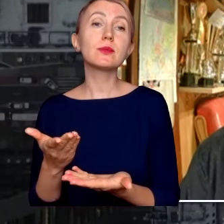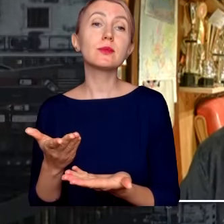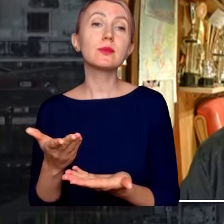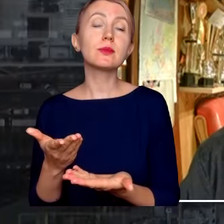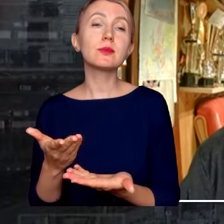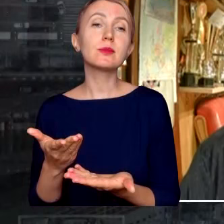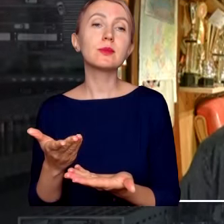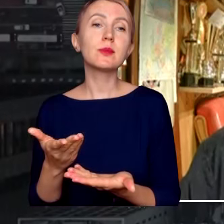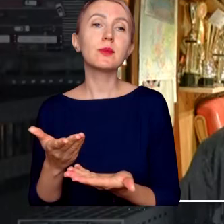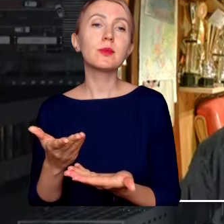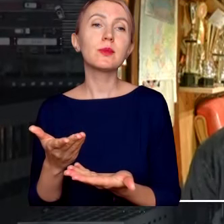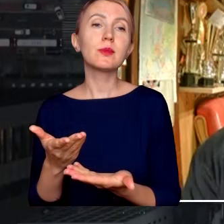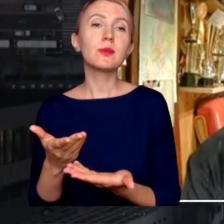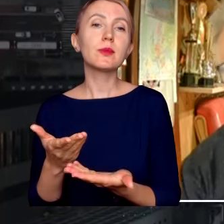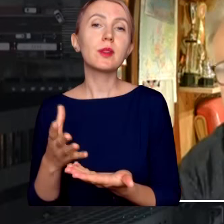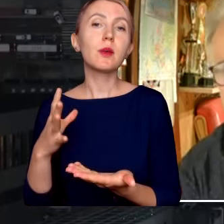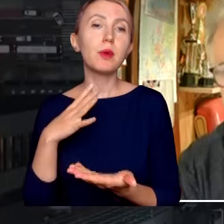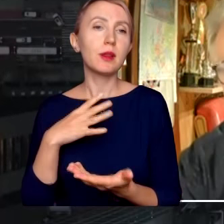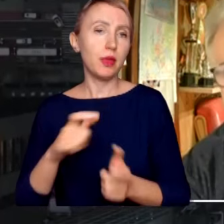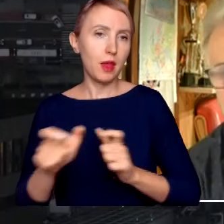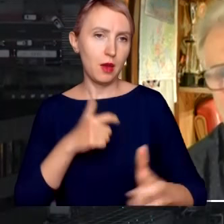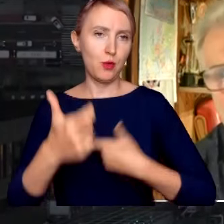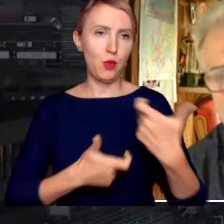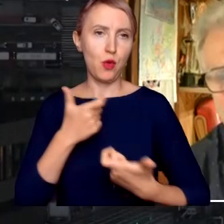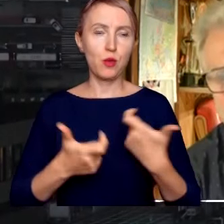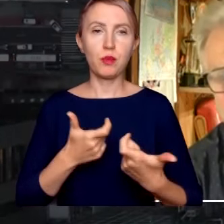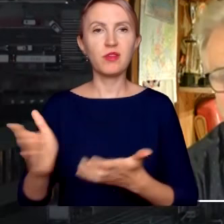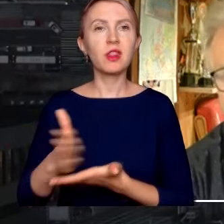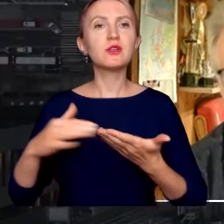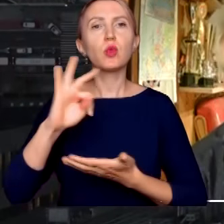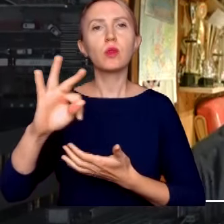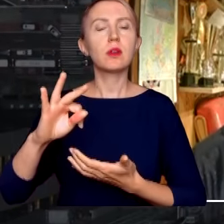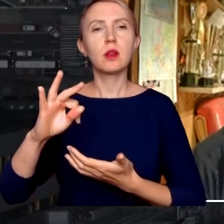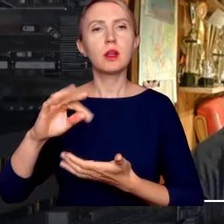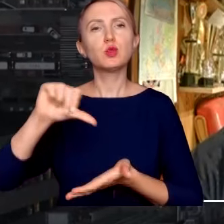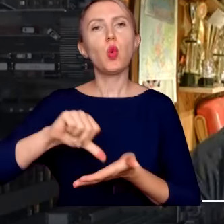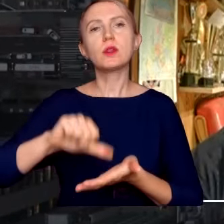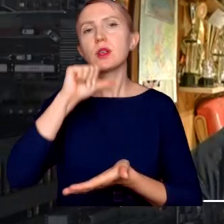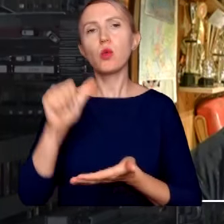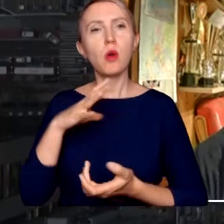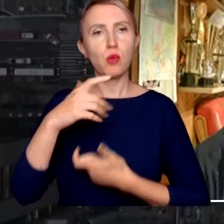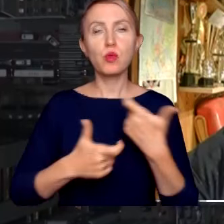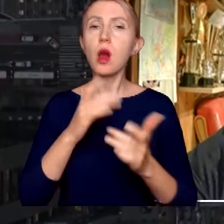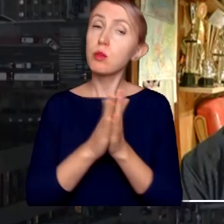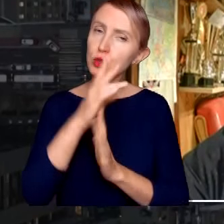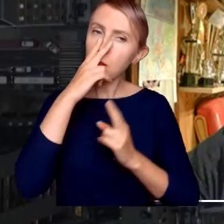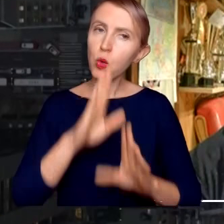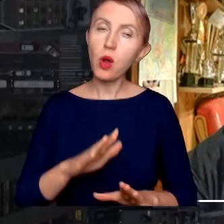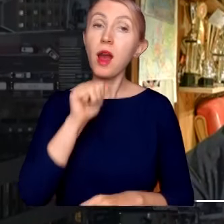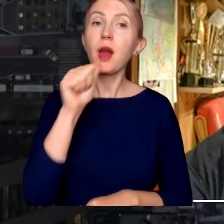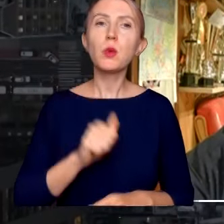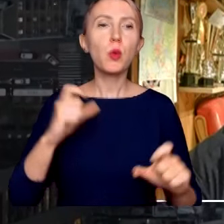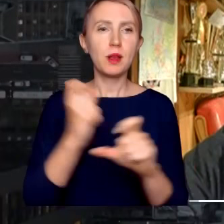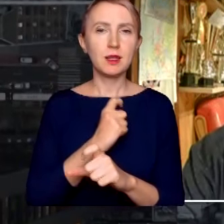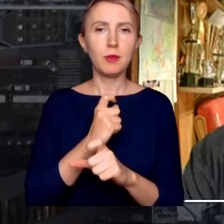którzy podobni im, siali terror i sieją terror w dzielnicach największych stolic europejskich. Proszę mi pokazać europejskie